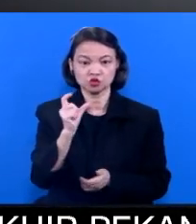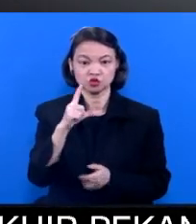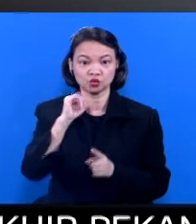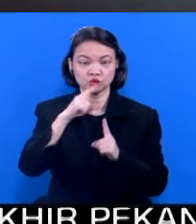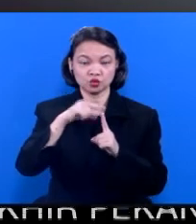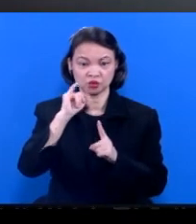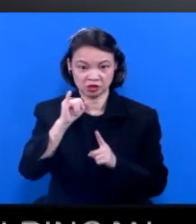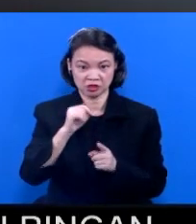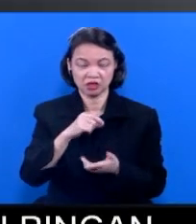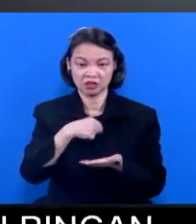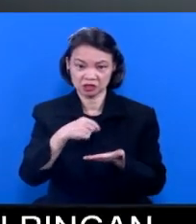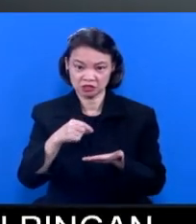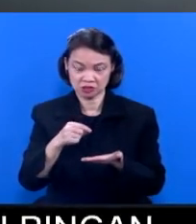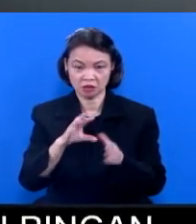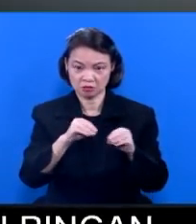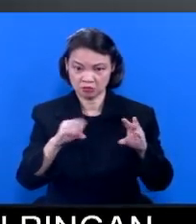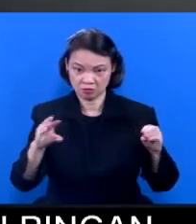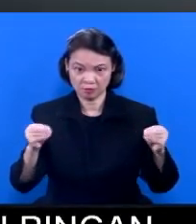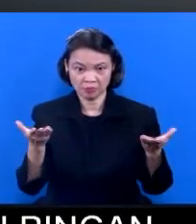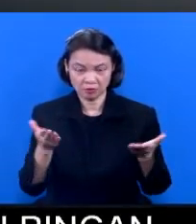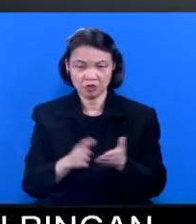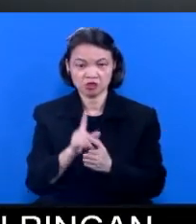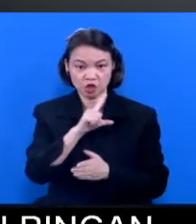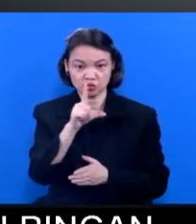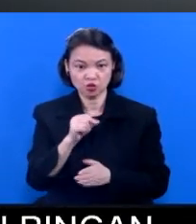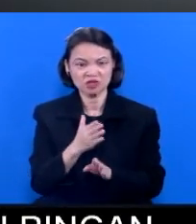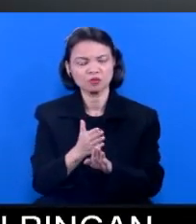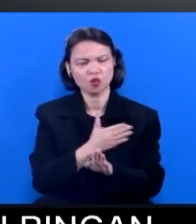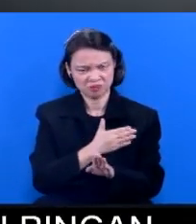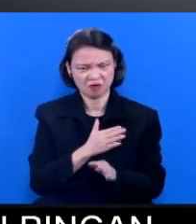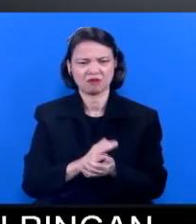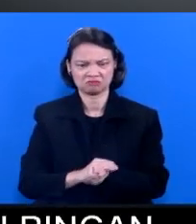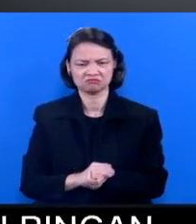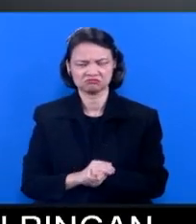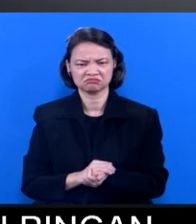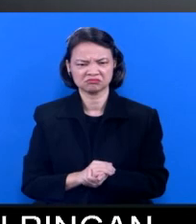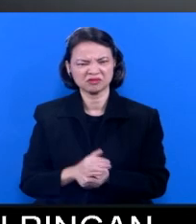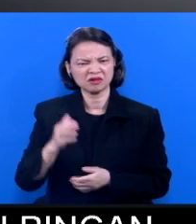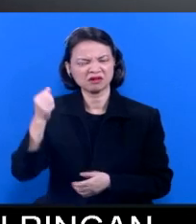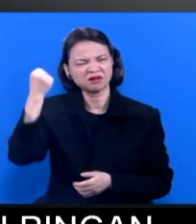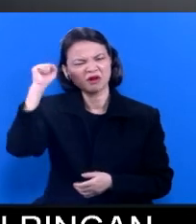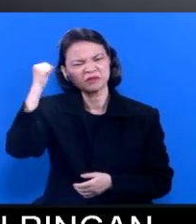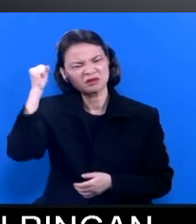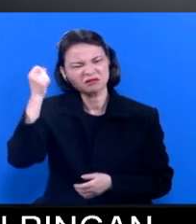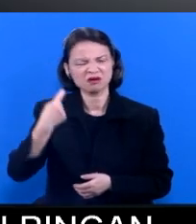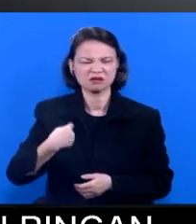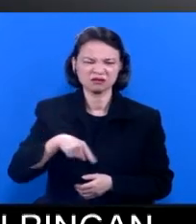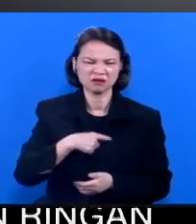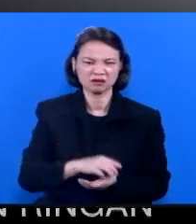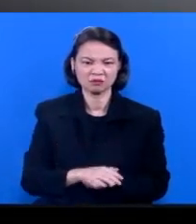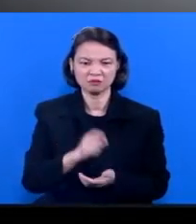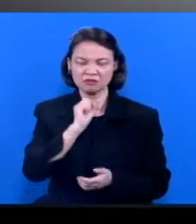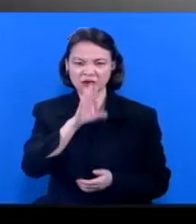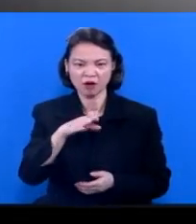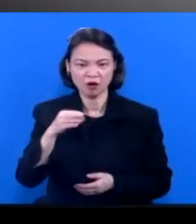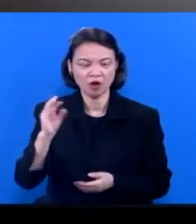untuk mengajukan surat cuti administratif segala macam. Nah itu yang ya nggak bisa kita, Pak besok berangkat gitu,